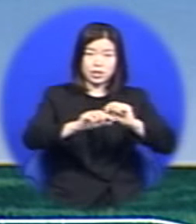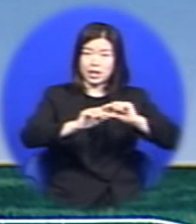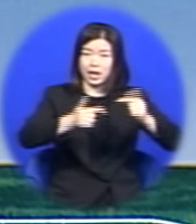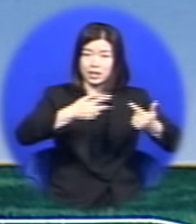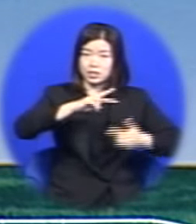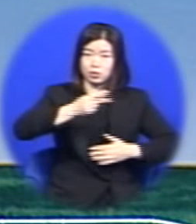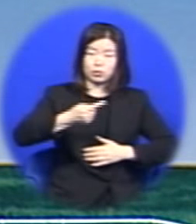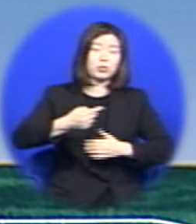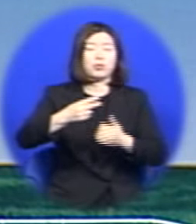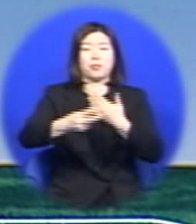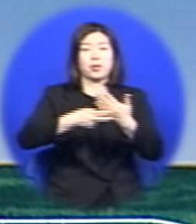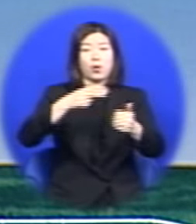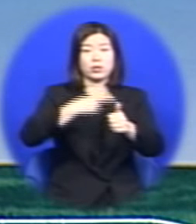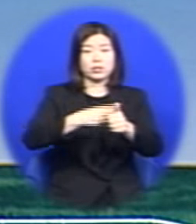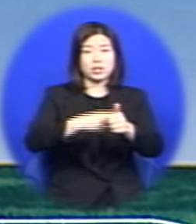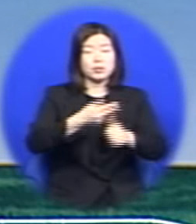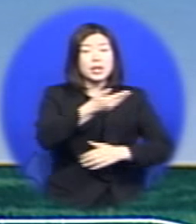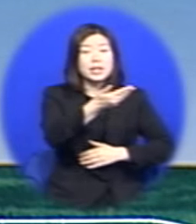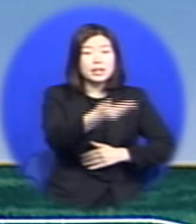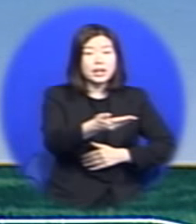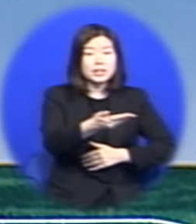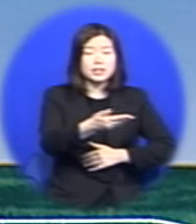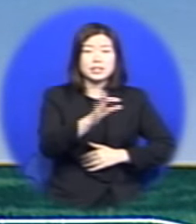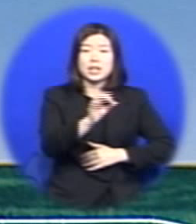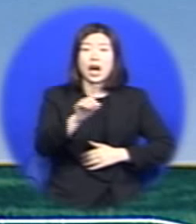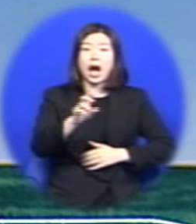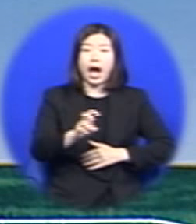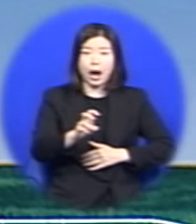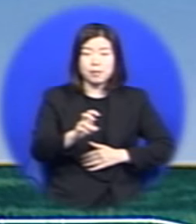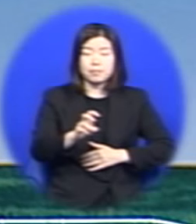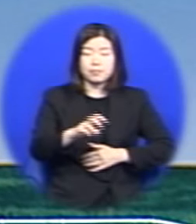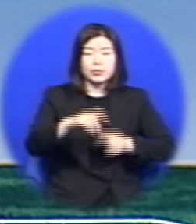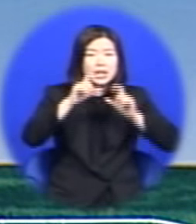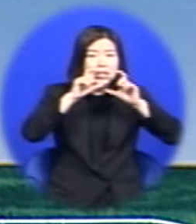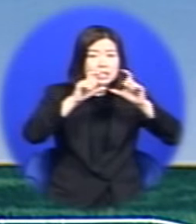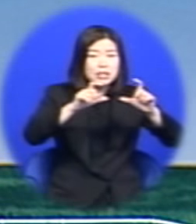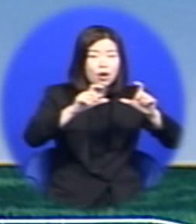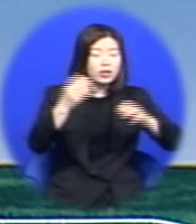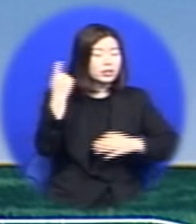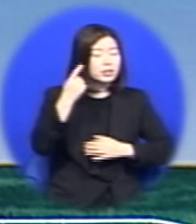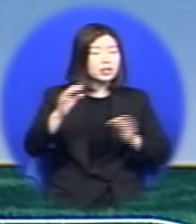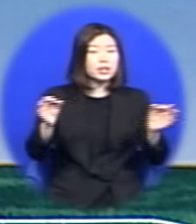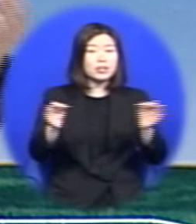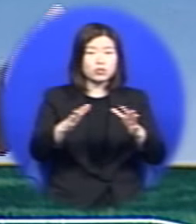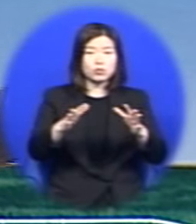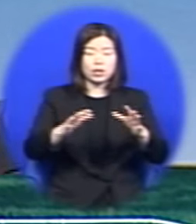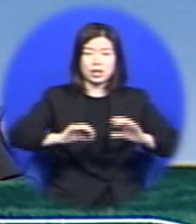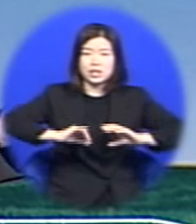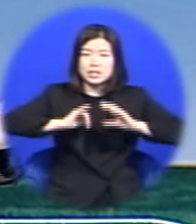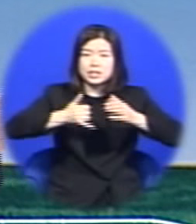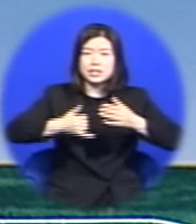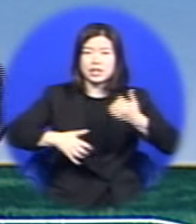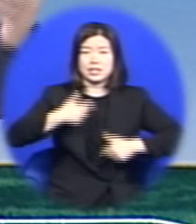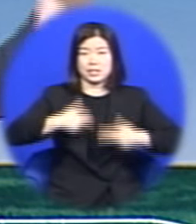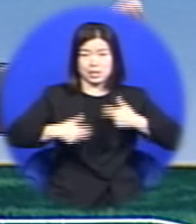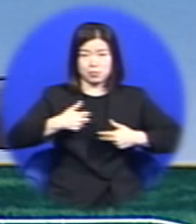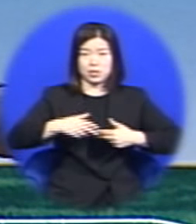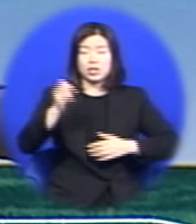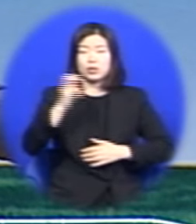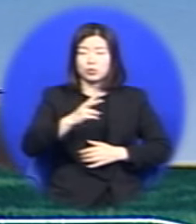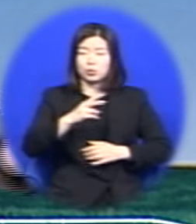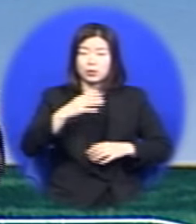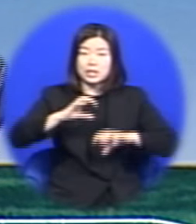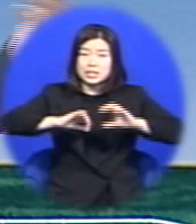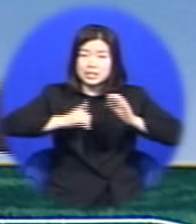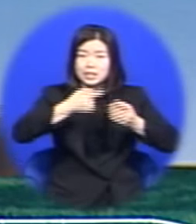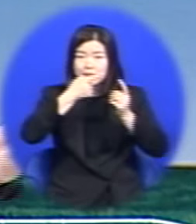아니더라도 의사가 당신은 암입니다. 이런 선언을 듣게 되는 순간에 세상의 재미나 세상의